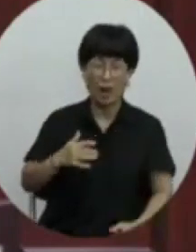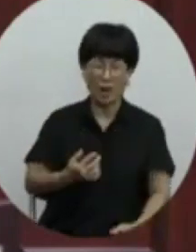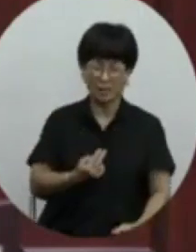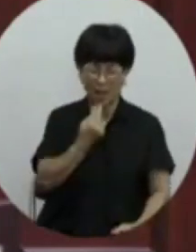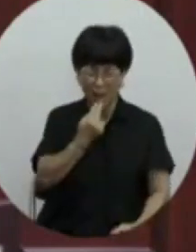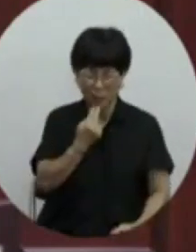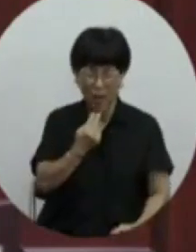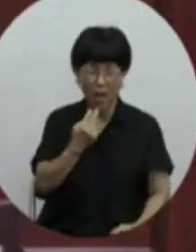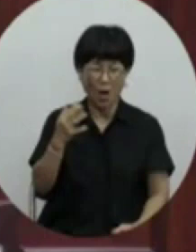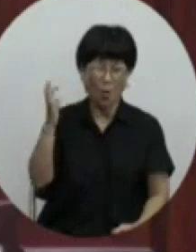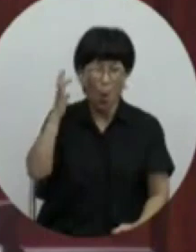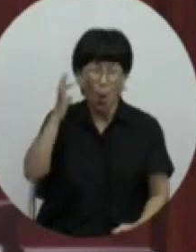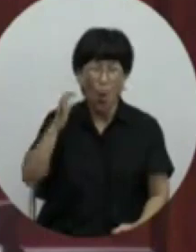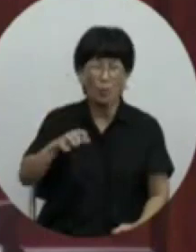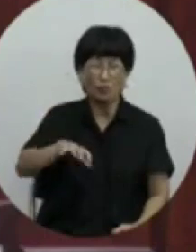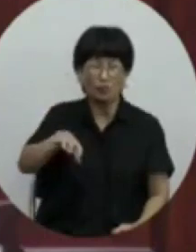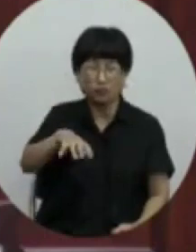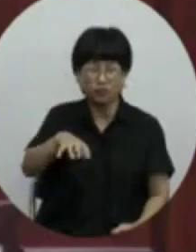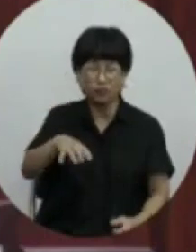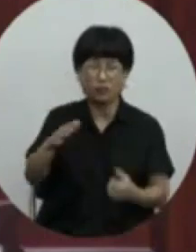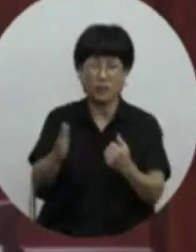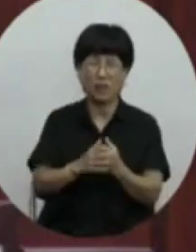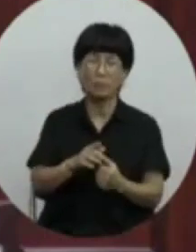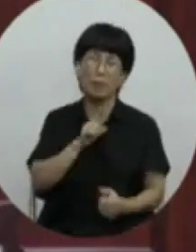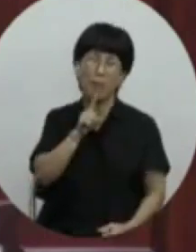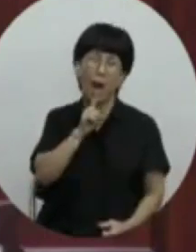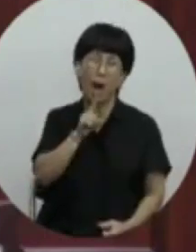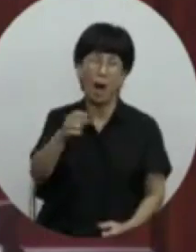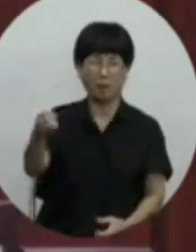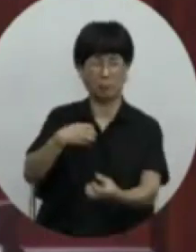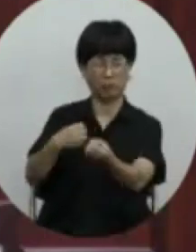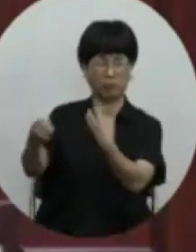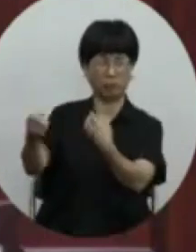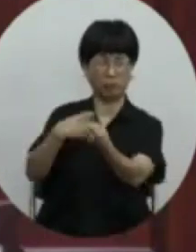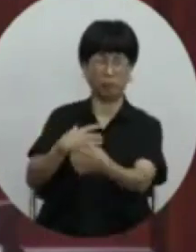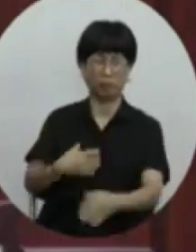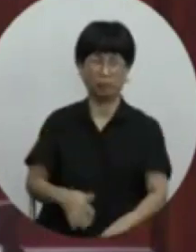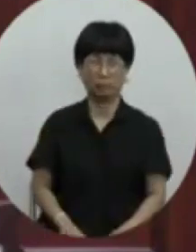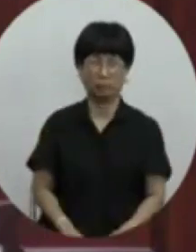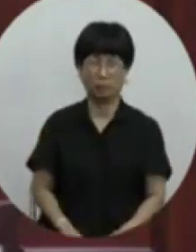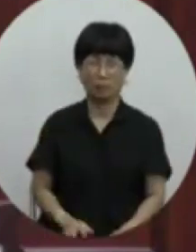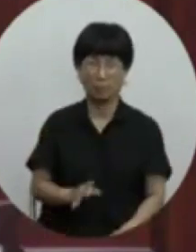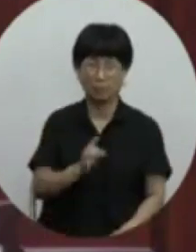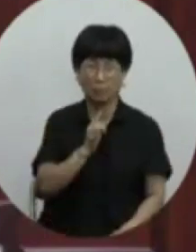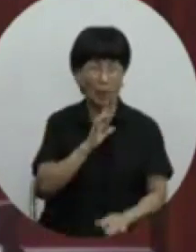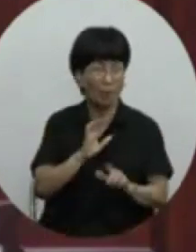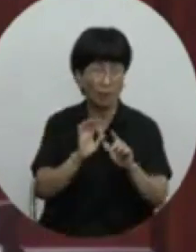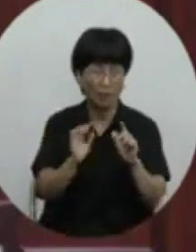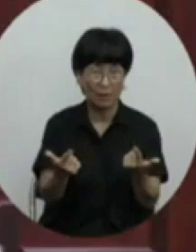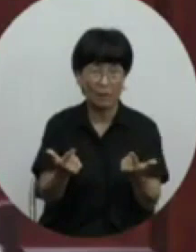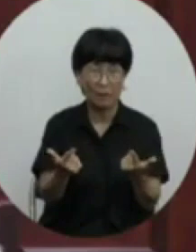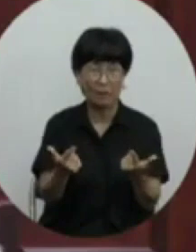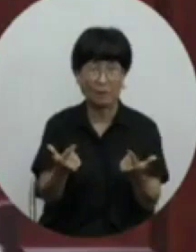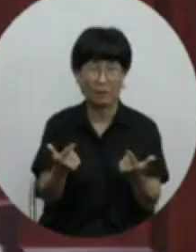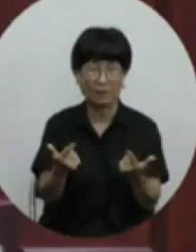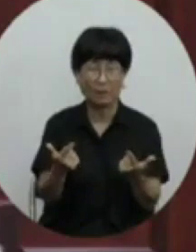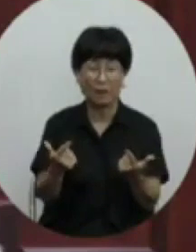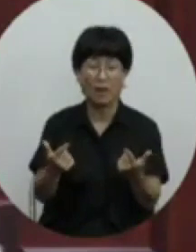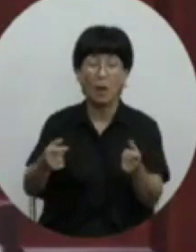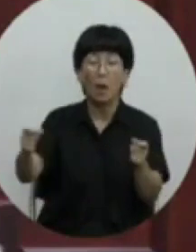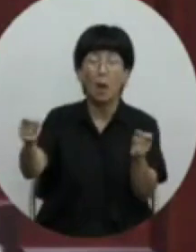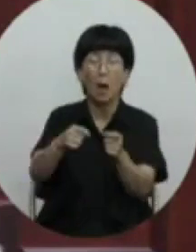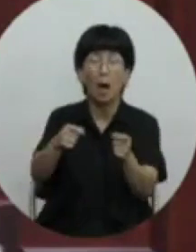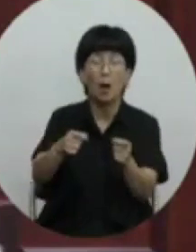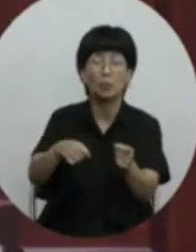때문에 발생된 일이라고 말하고 있습니다. 그뿐만이 아닙니다. 인근